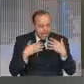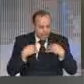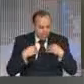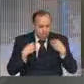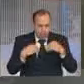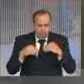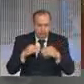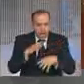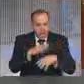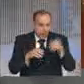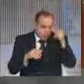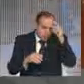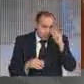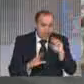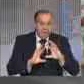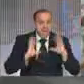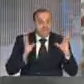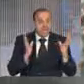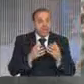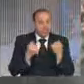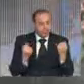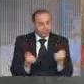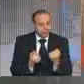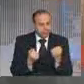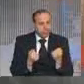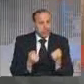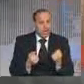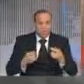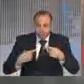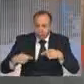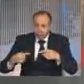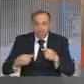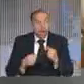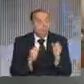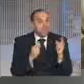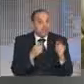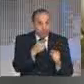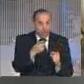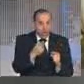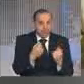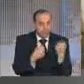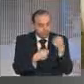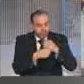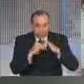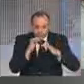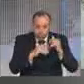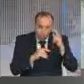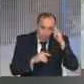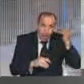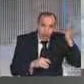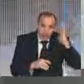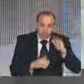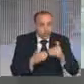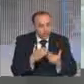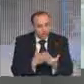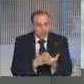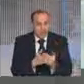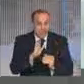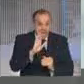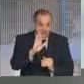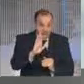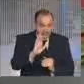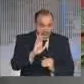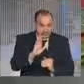خارج الوطن فضاء تنشيطي تضمن ورشات حيه لابراز المخزون الحضاري والتراثي وكان